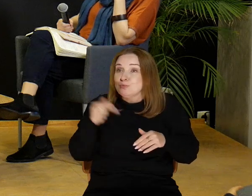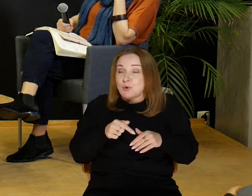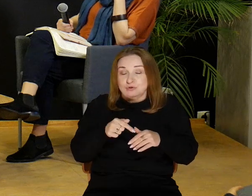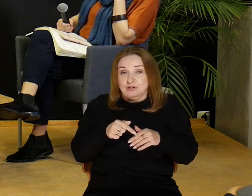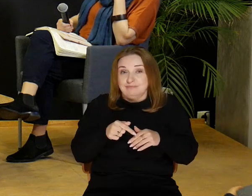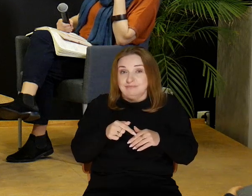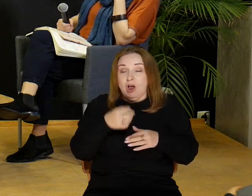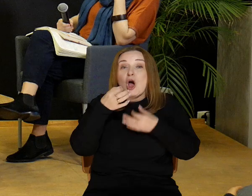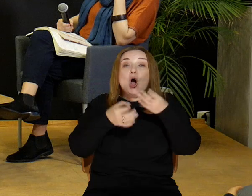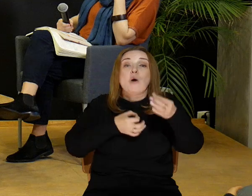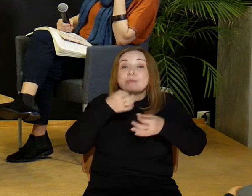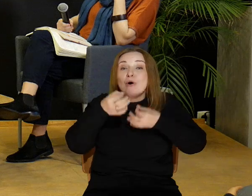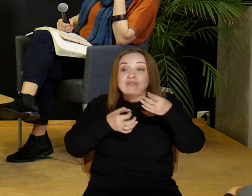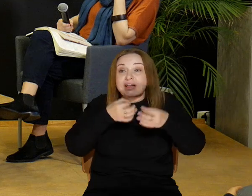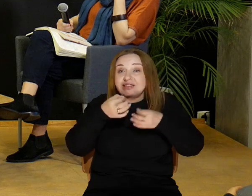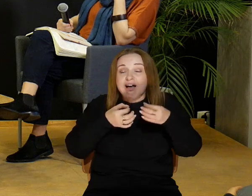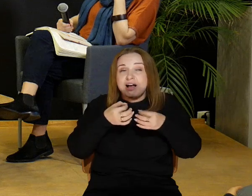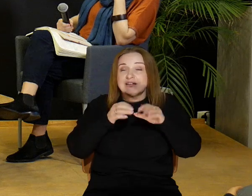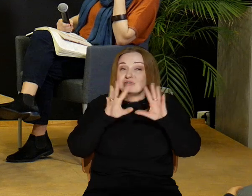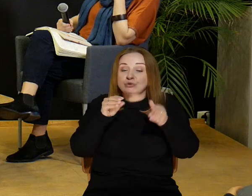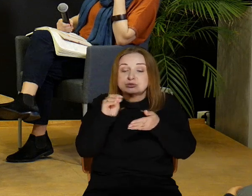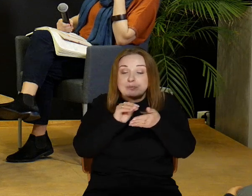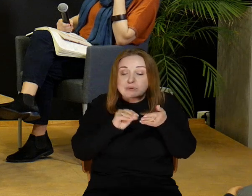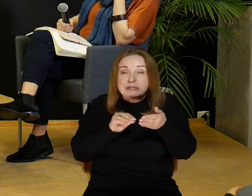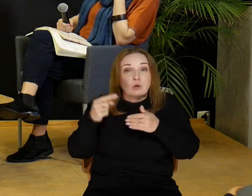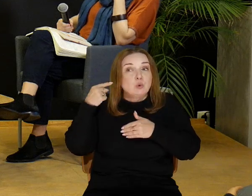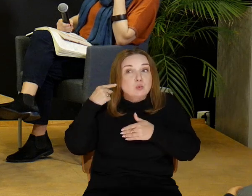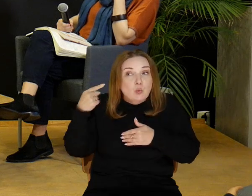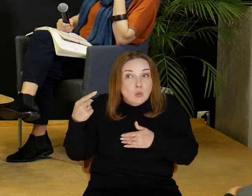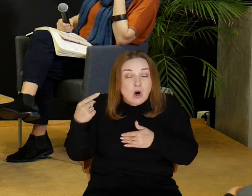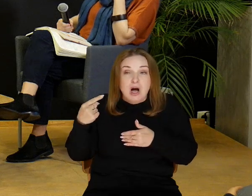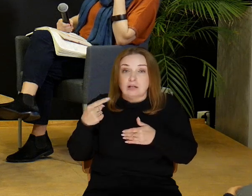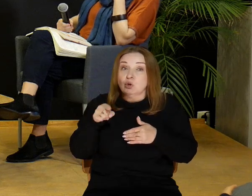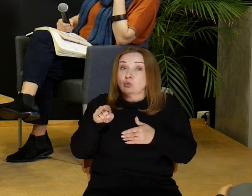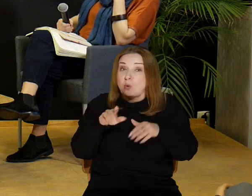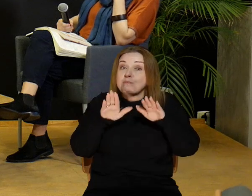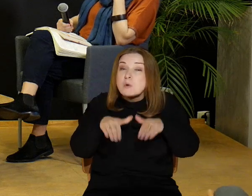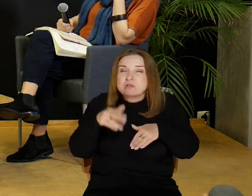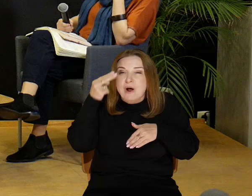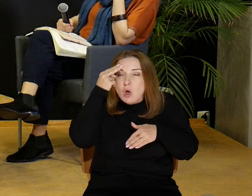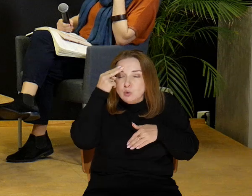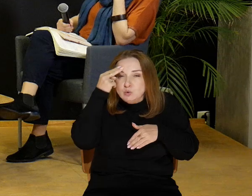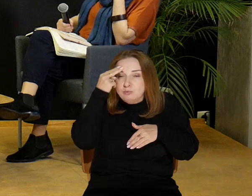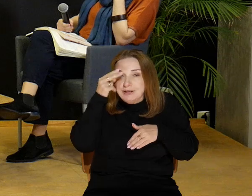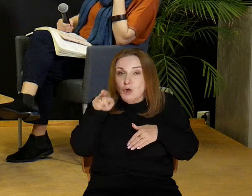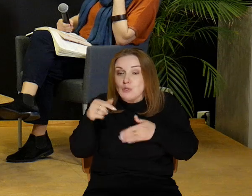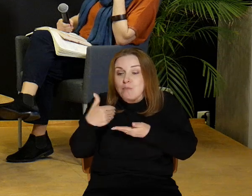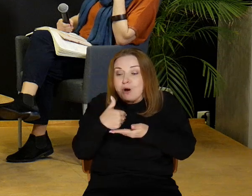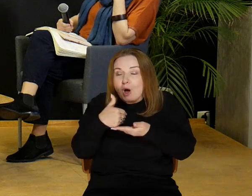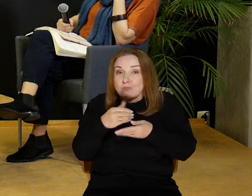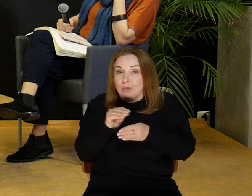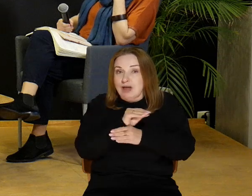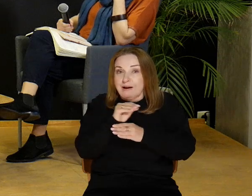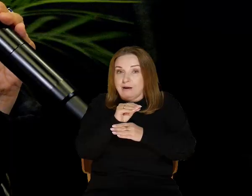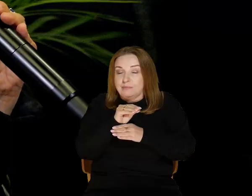czy w ogóle opowiadanie, pisanie również, słuchanie, pozwala zrozumieć, więc już jesteśmy bliżej